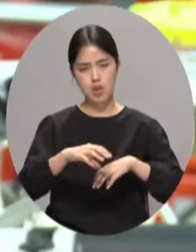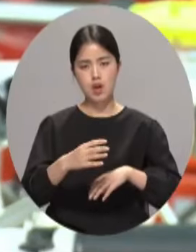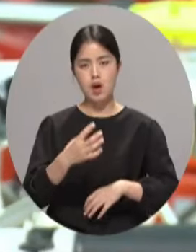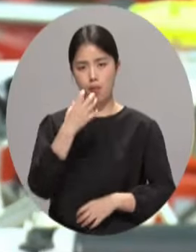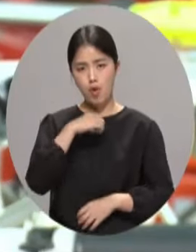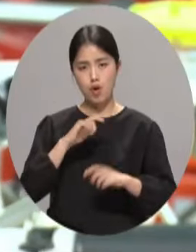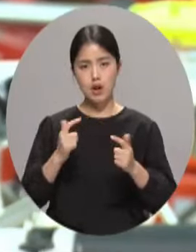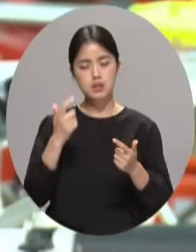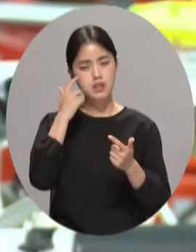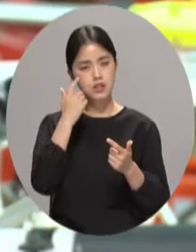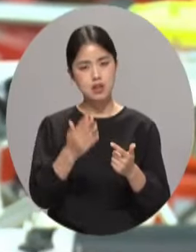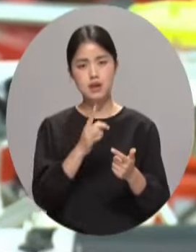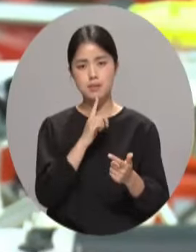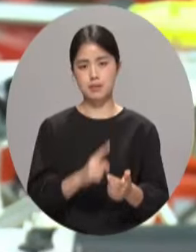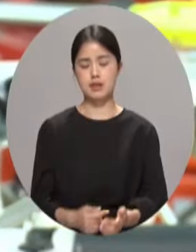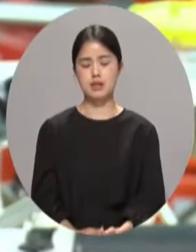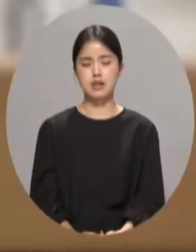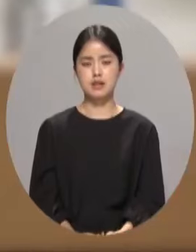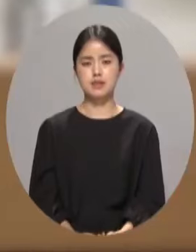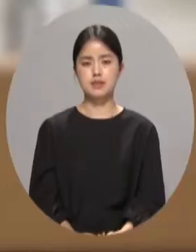의혹이 불거질 수밖에 없습니다.